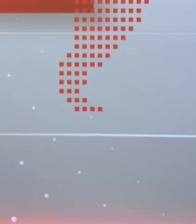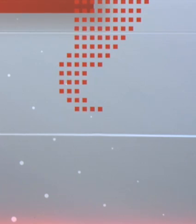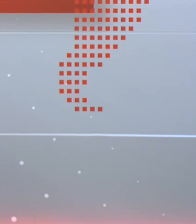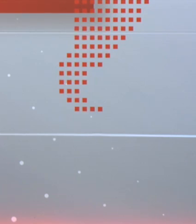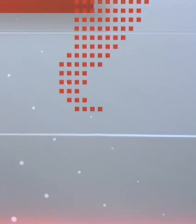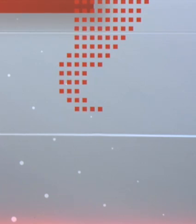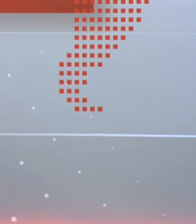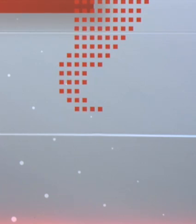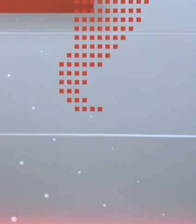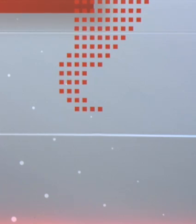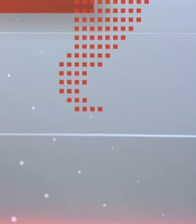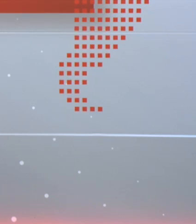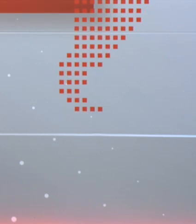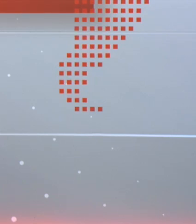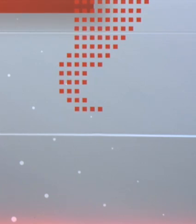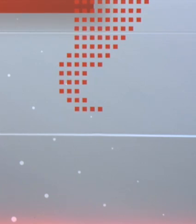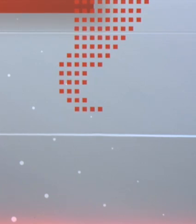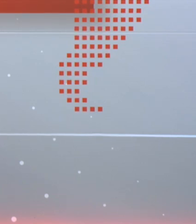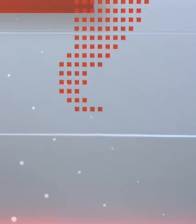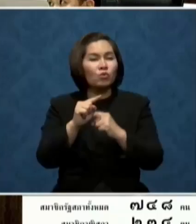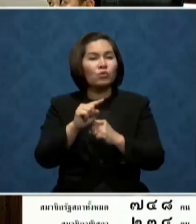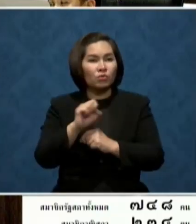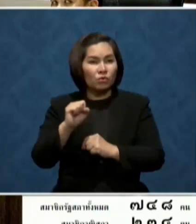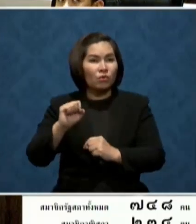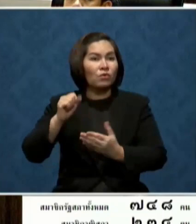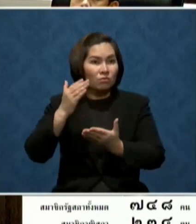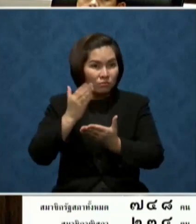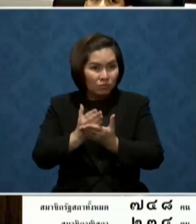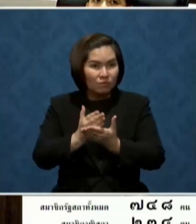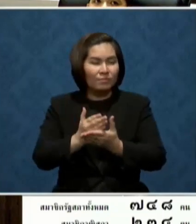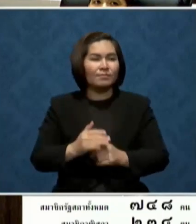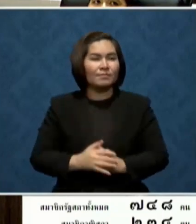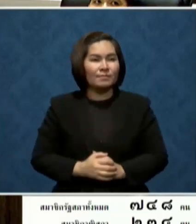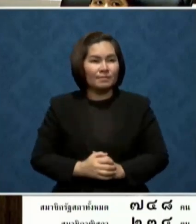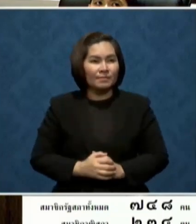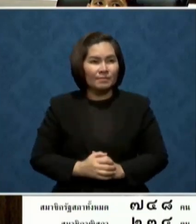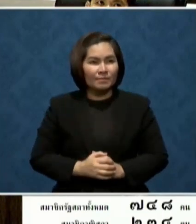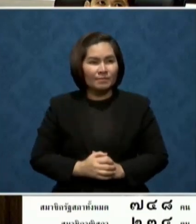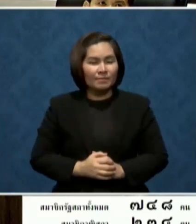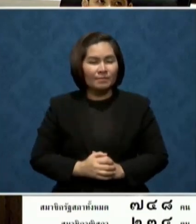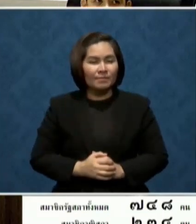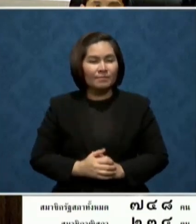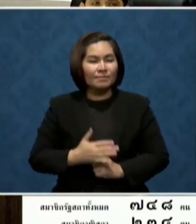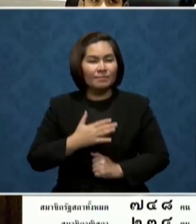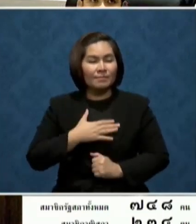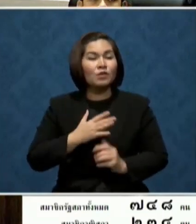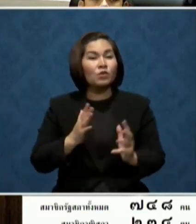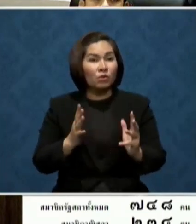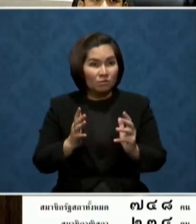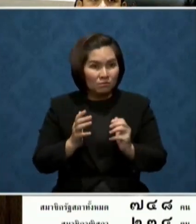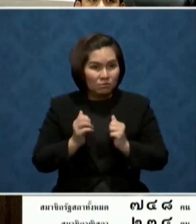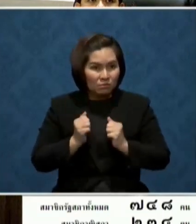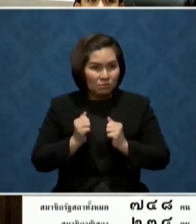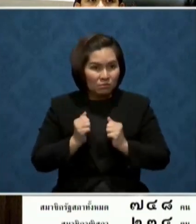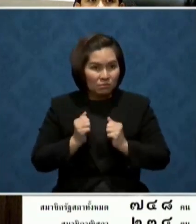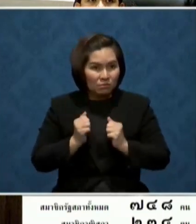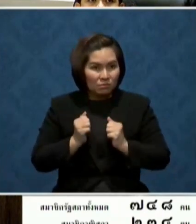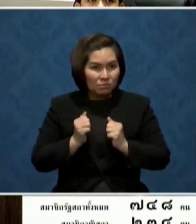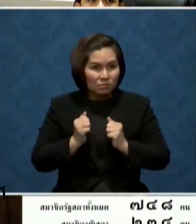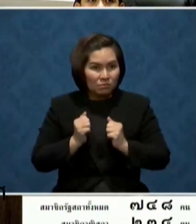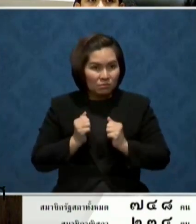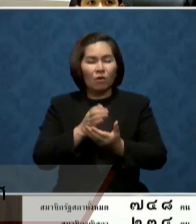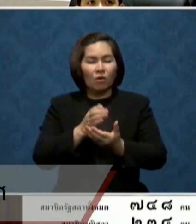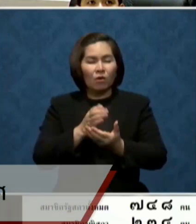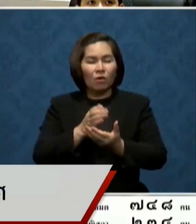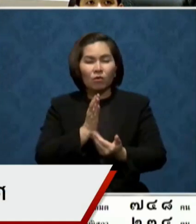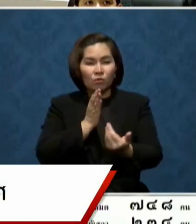วินิจฉัยตามรัฐธรรมนูญมาตรา 82ว่าสมาชิกภาพส.สของนายพิธาสิ้นสุดลงตามรัฐธรรมนูญ